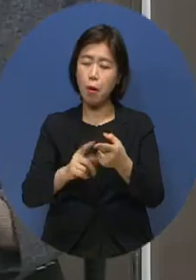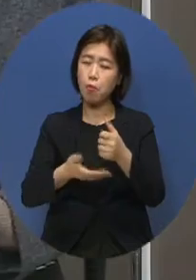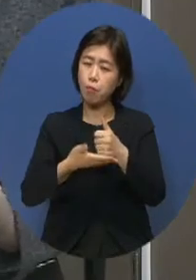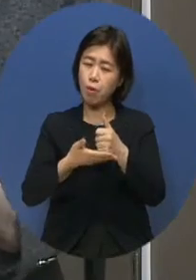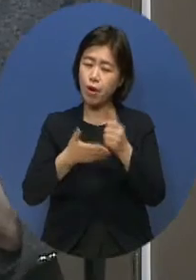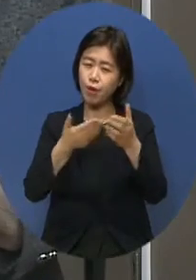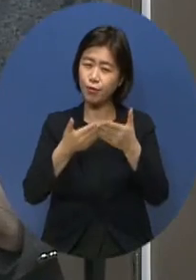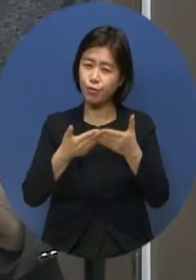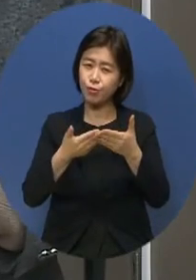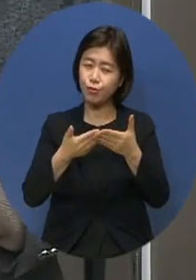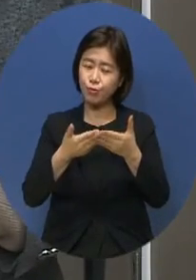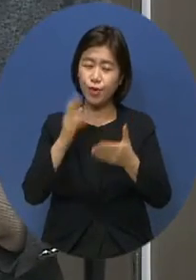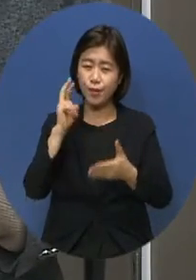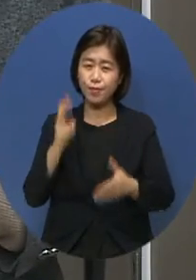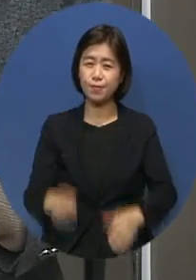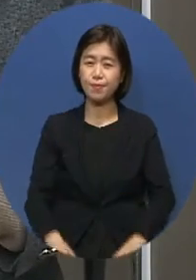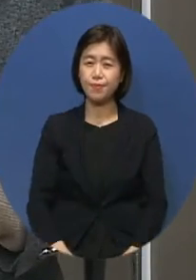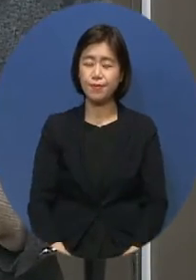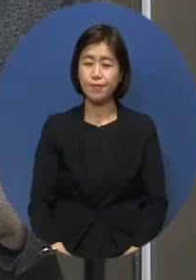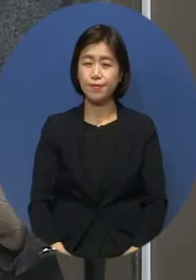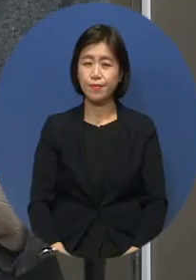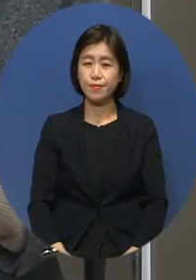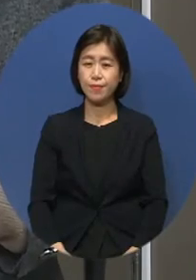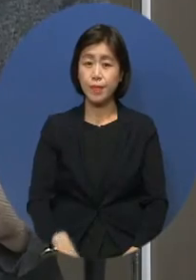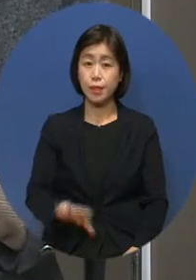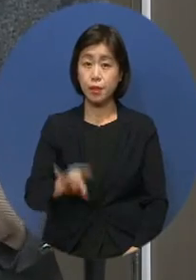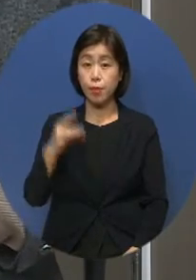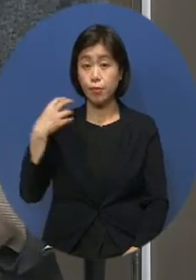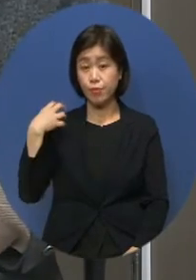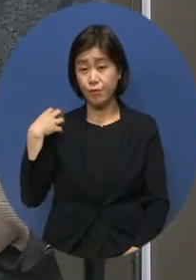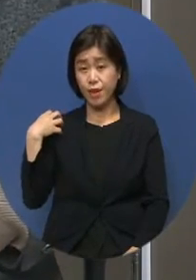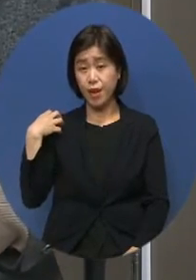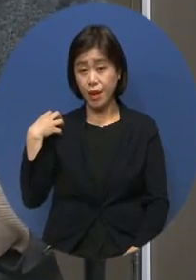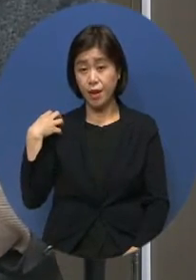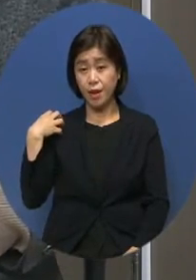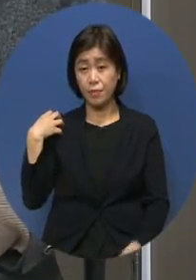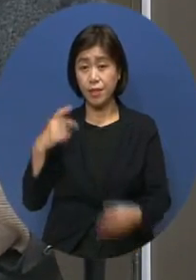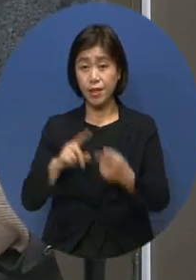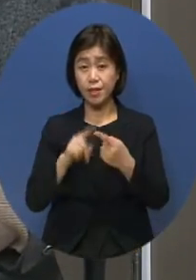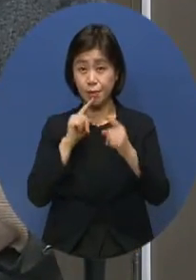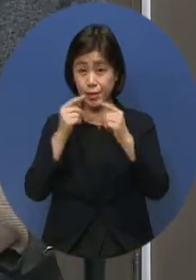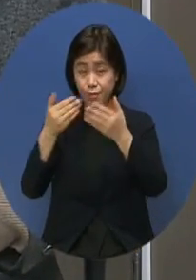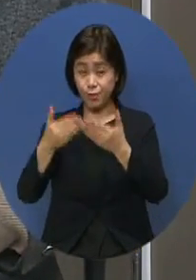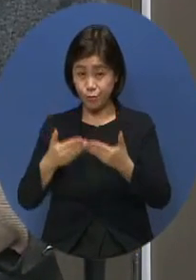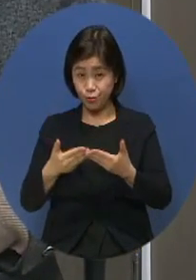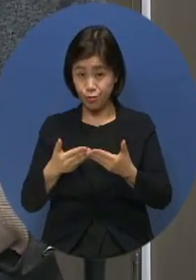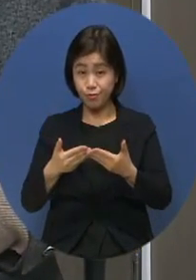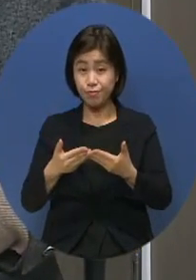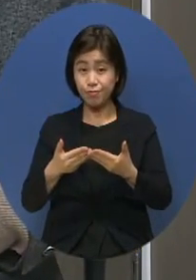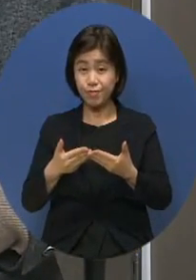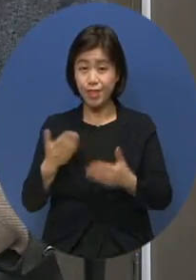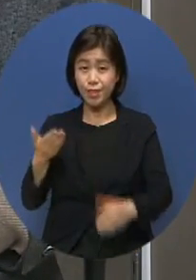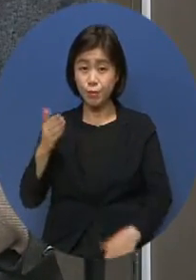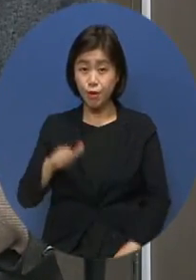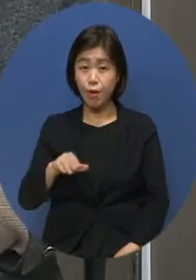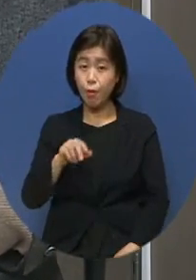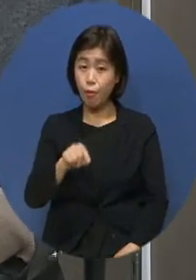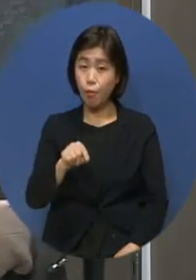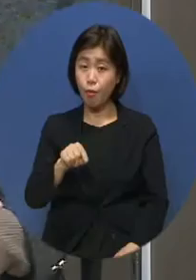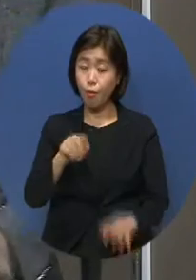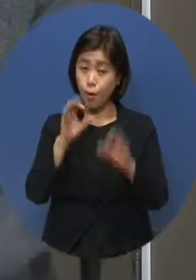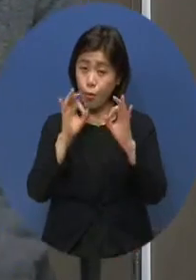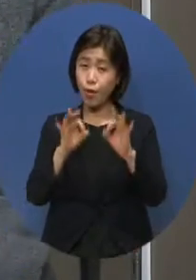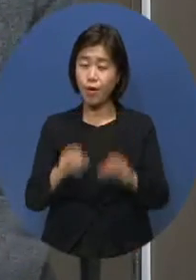네, 그 처음에 그 책임감과 무게감에 대해서 말씀해 주셨지만 또 이런 것들을 보면은 굉장히